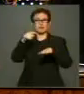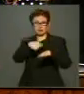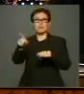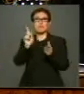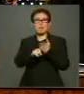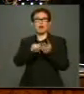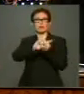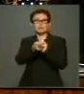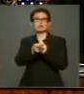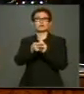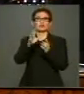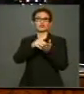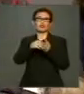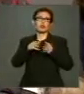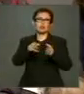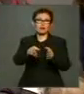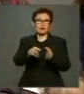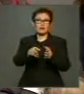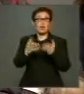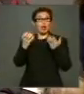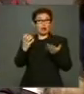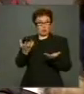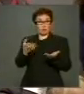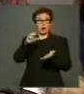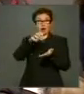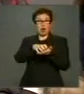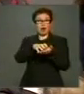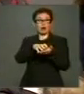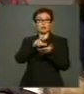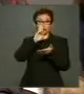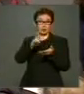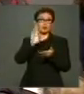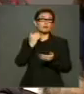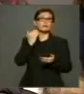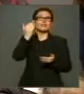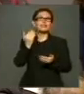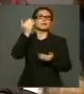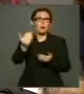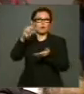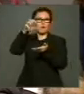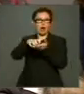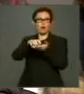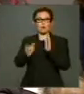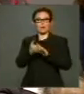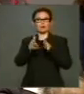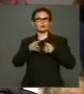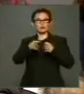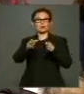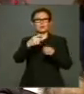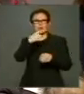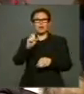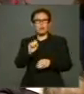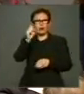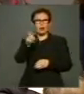laittamaan sorateiksi. Hallitus on nyt siirtänyt seuraavalle tulevalle hallitukselle tuo perusväylänpidon 100